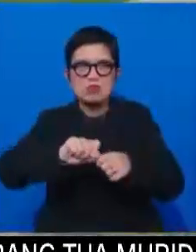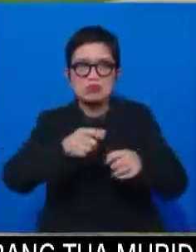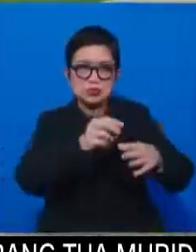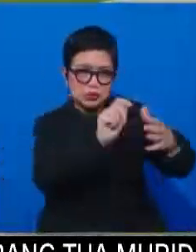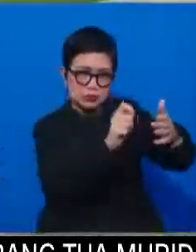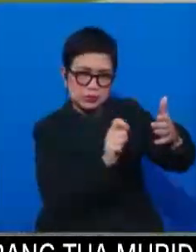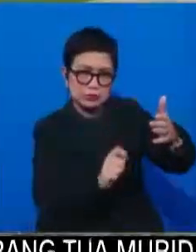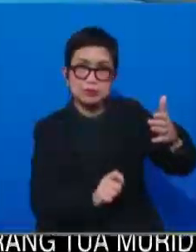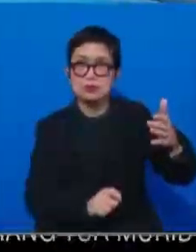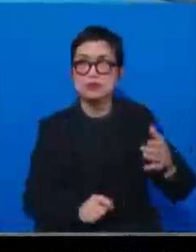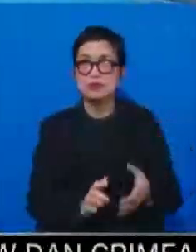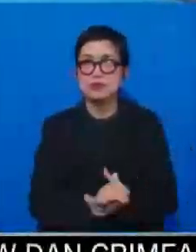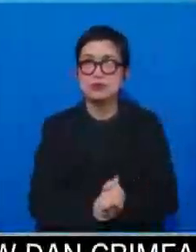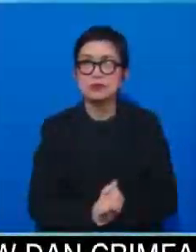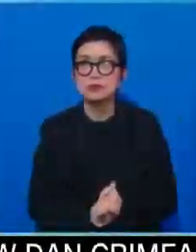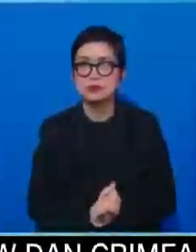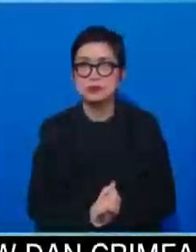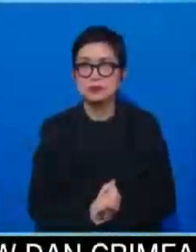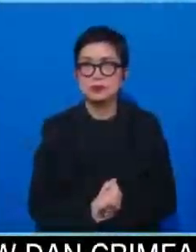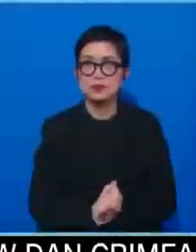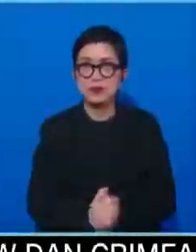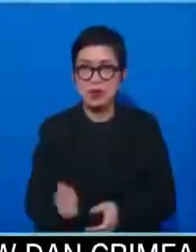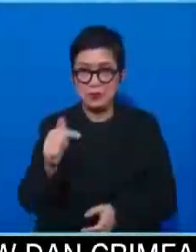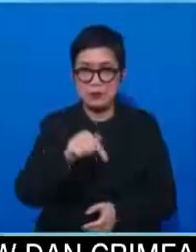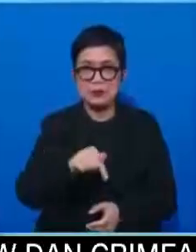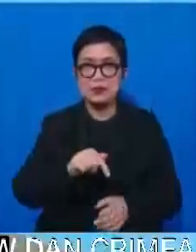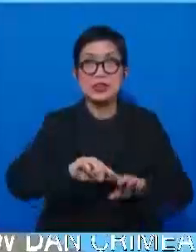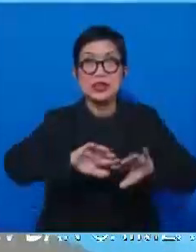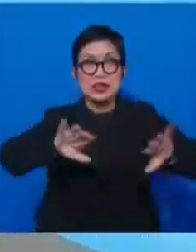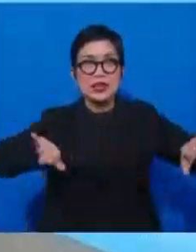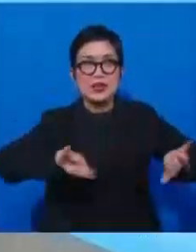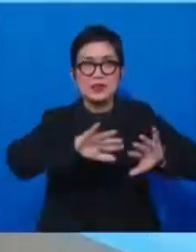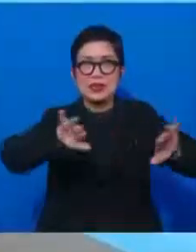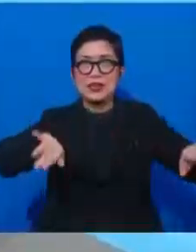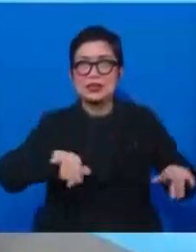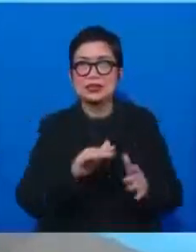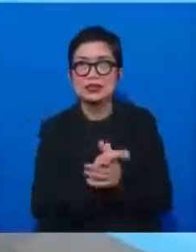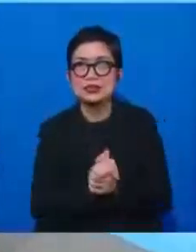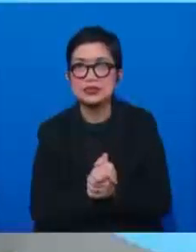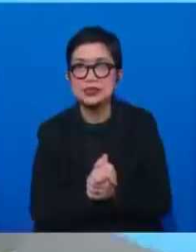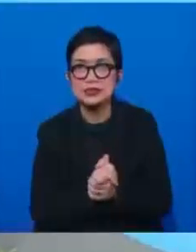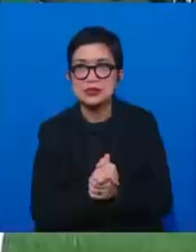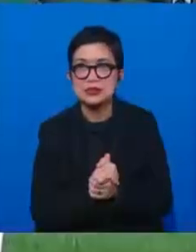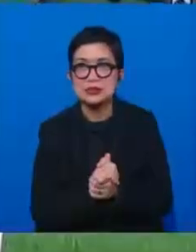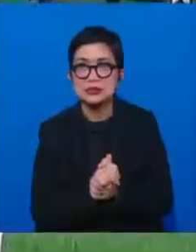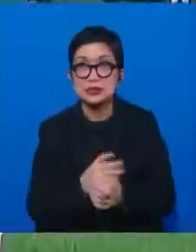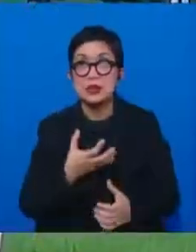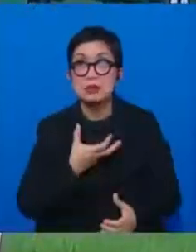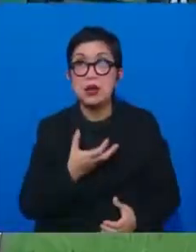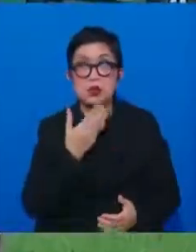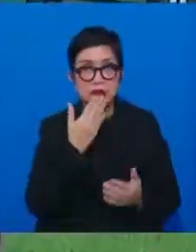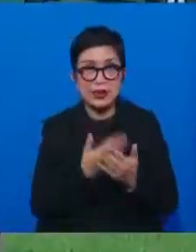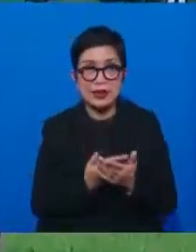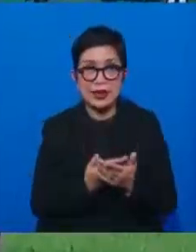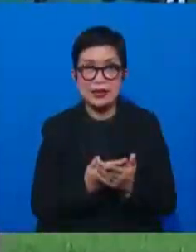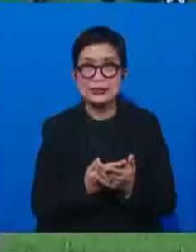Fasilitasnya cukup beragam, mulai dari tantangan hingga kolam renang dengan petugas khusus yang disiagakan. Kalau ada yang mau konsultasi seputar kesehatan